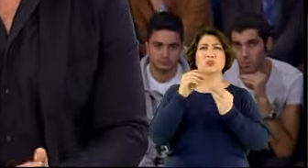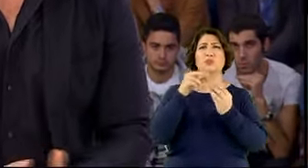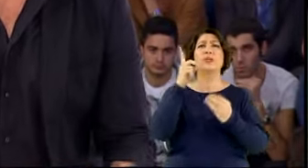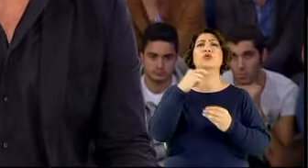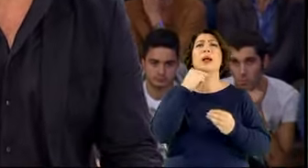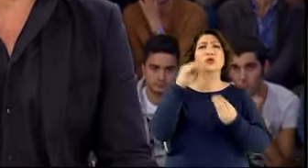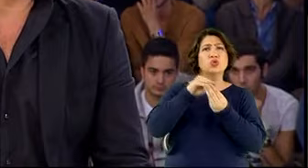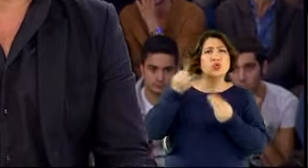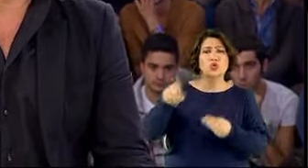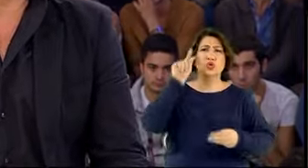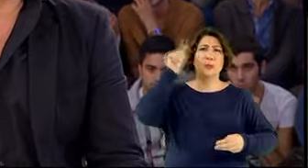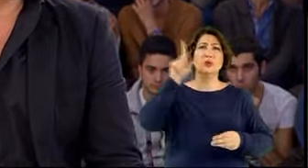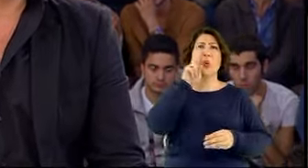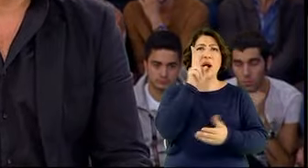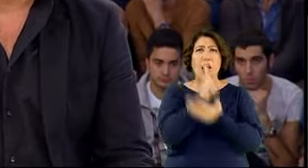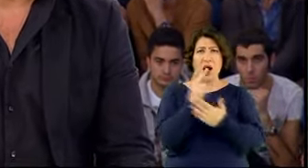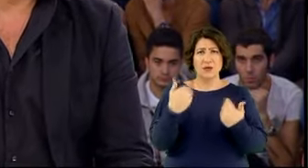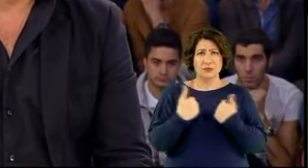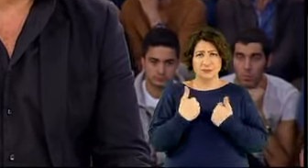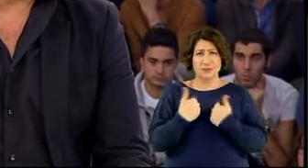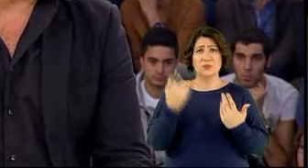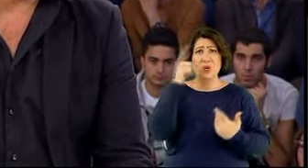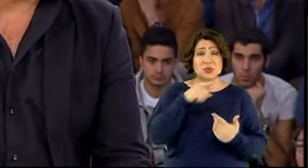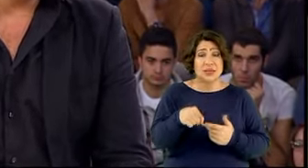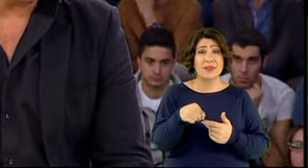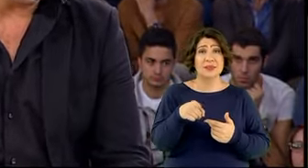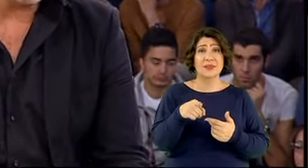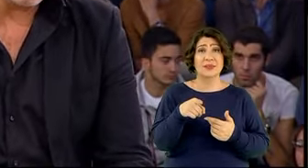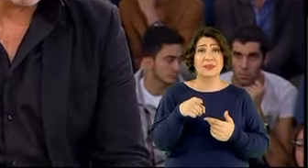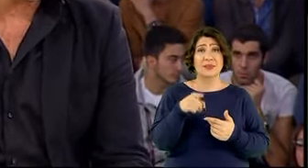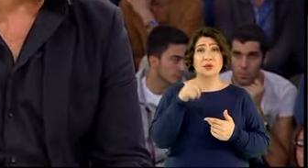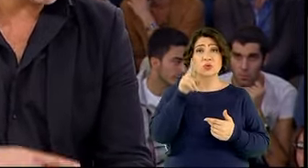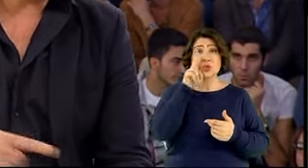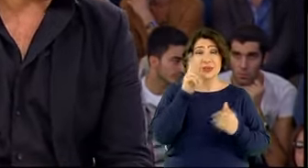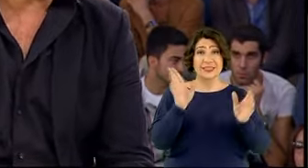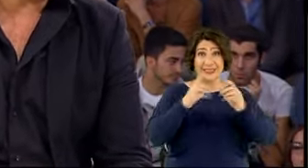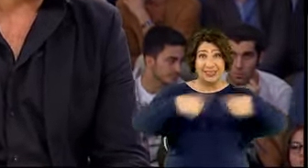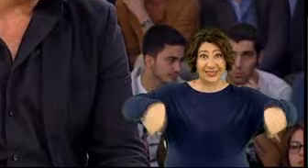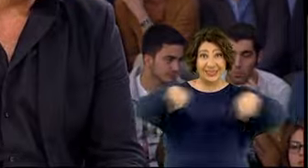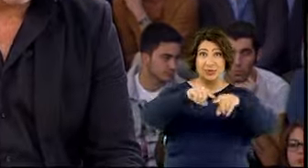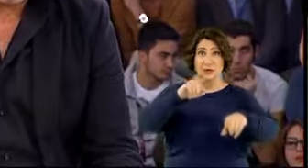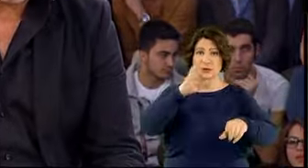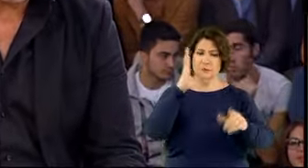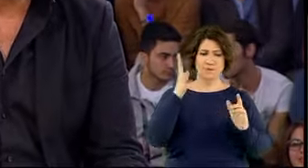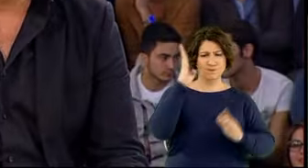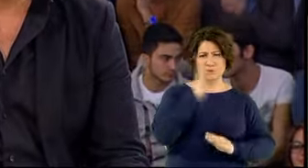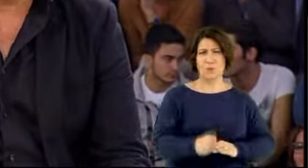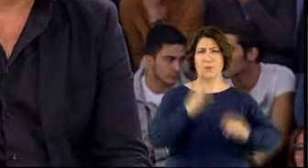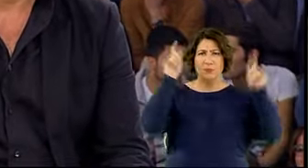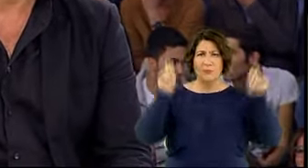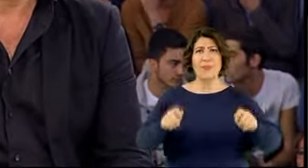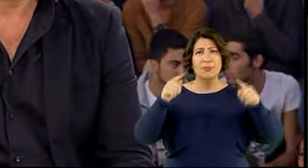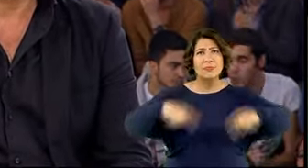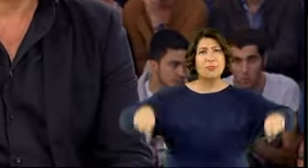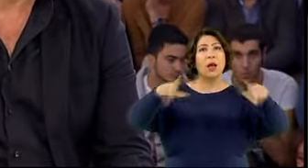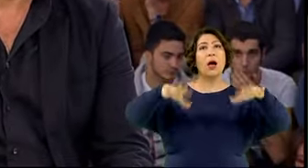numaralı şüpheli. Son kararı vermek zorundasın ve hani ama bu, son sette yatay hiyerarşiyi kurabildim çok şükür ve